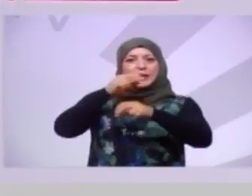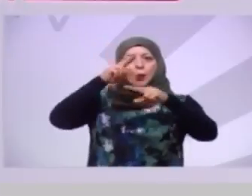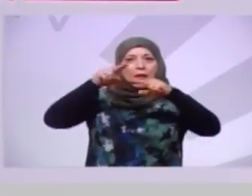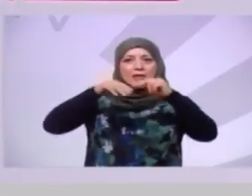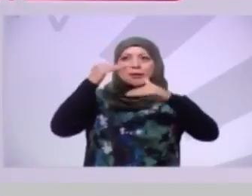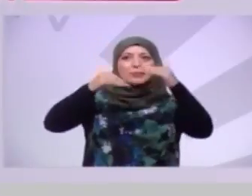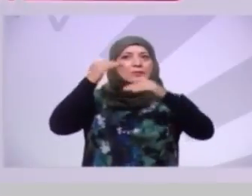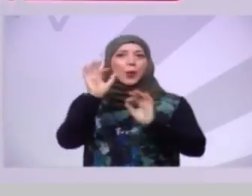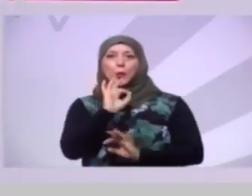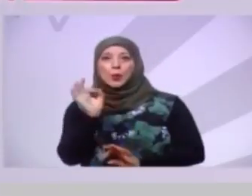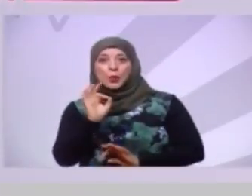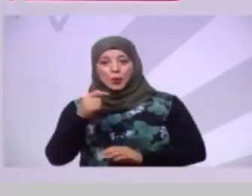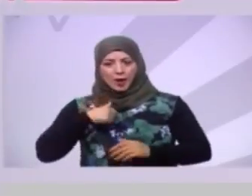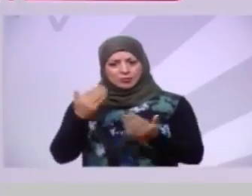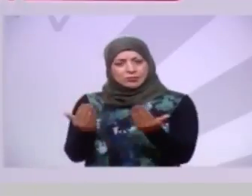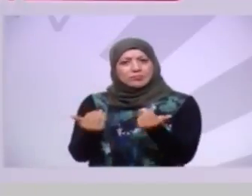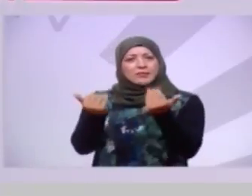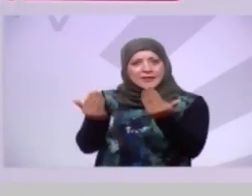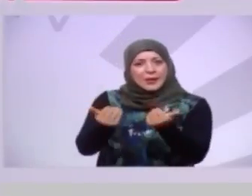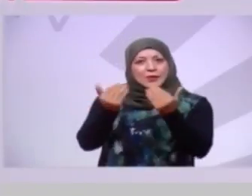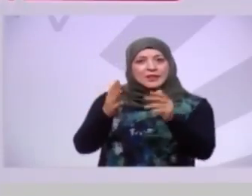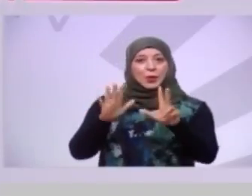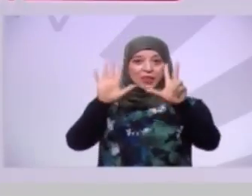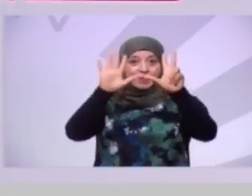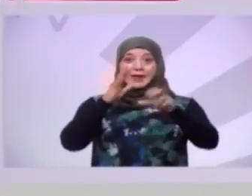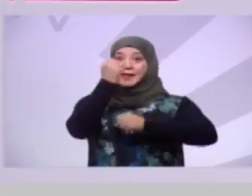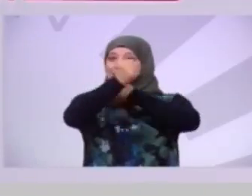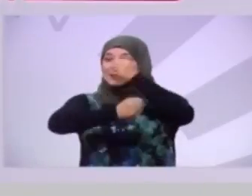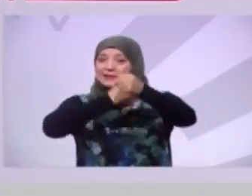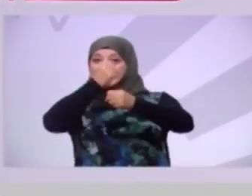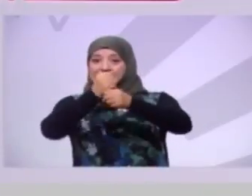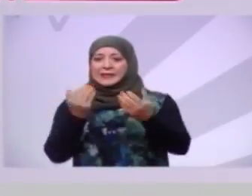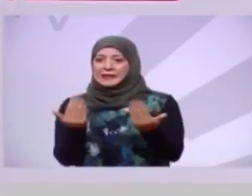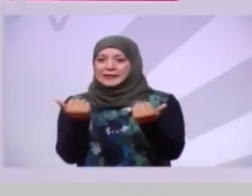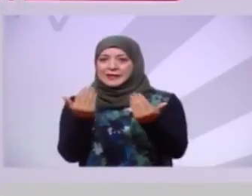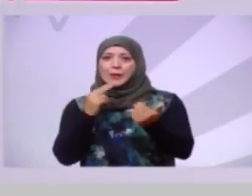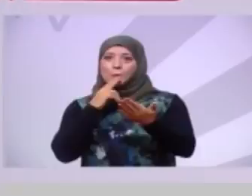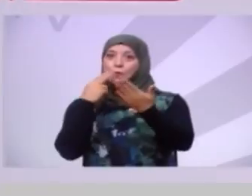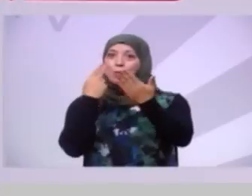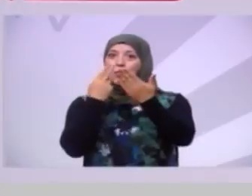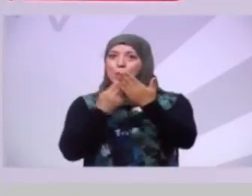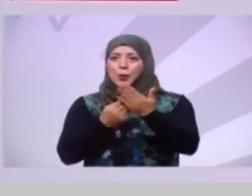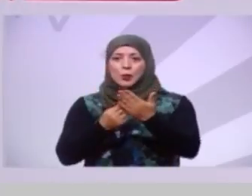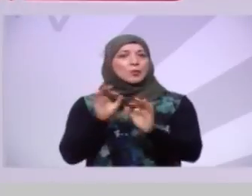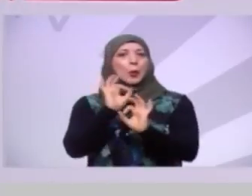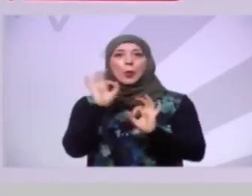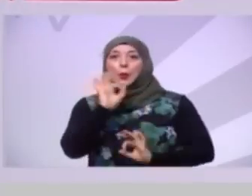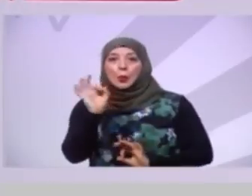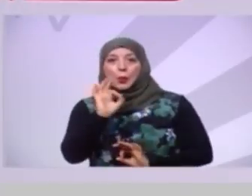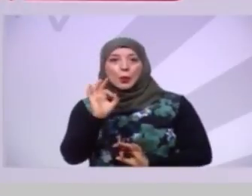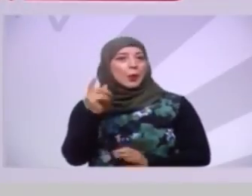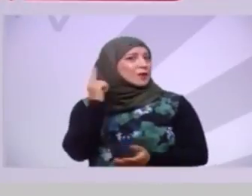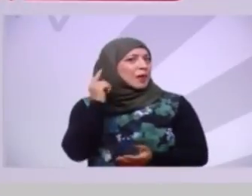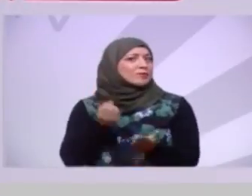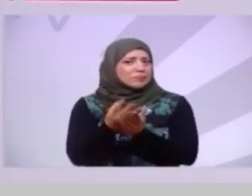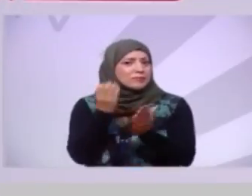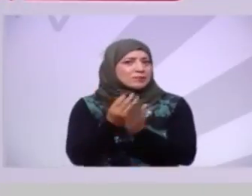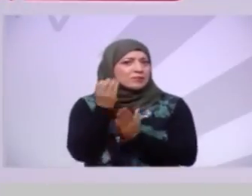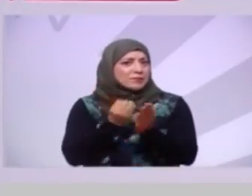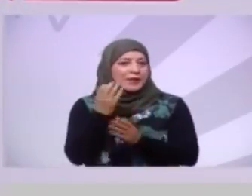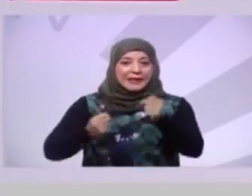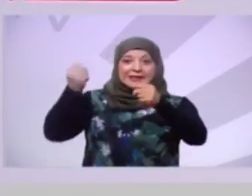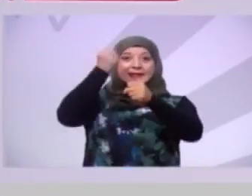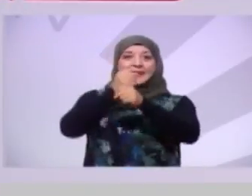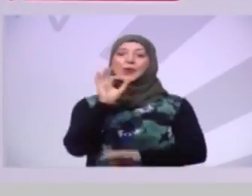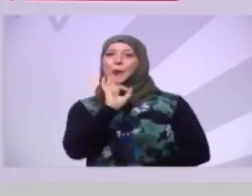هذا احنا نستنى وفي ثمانيه اثنين وعود منذ الثوره الى الان وما قاعدين ناس ما كان في الكريم الانجاز يجيبوا ربي